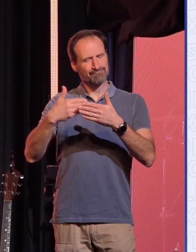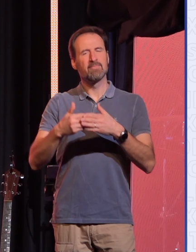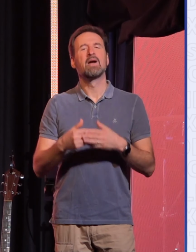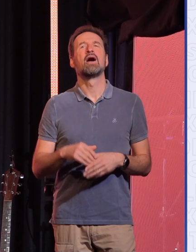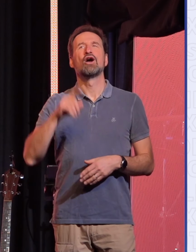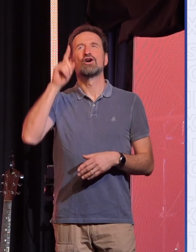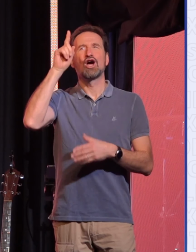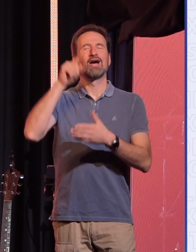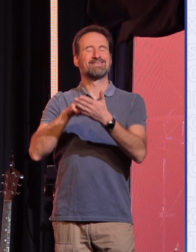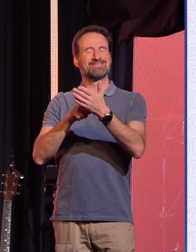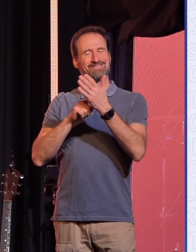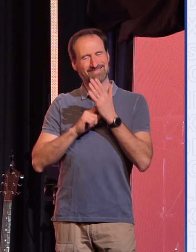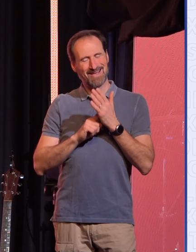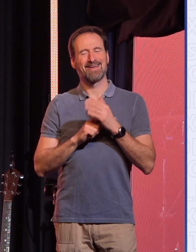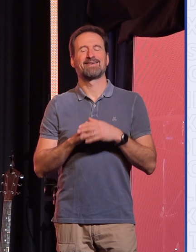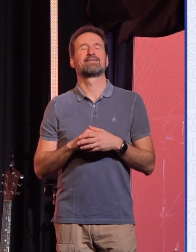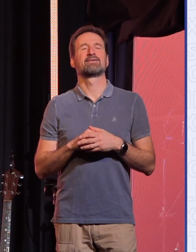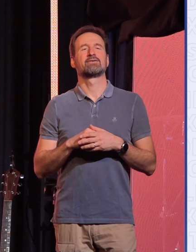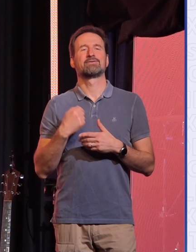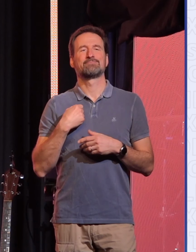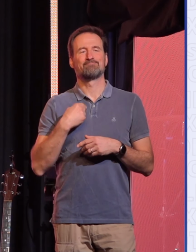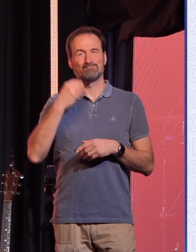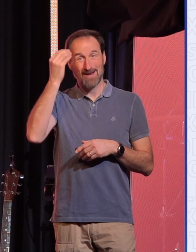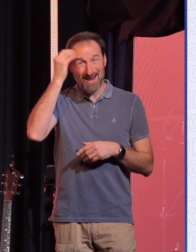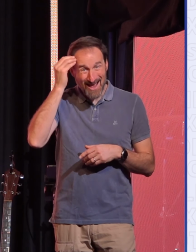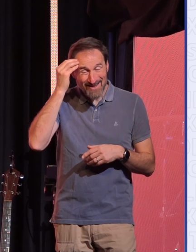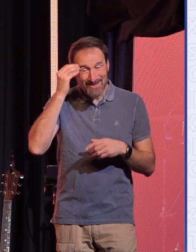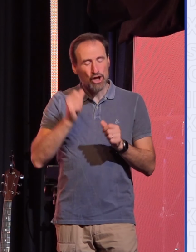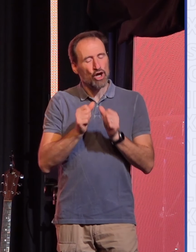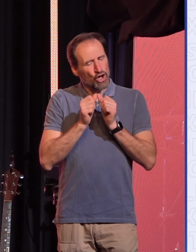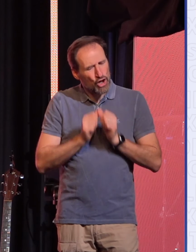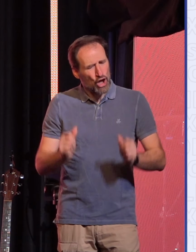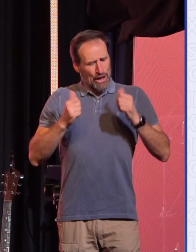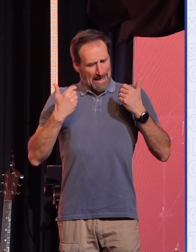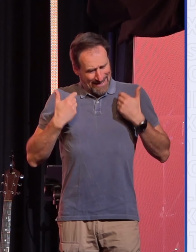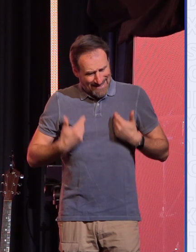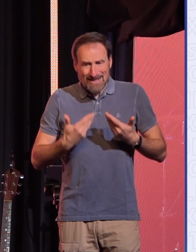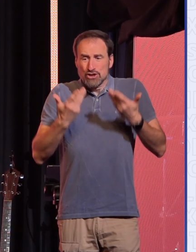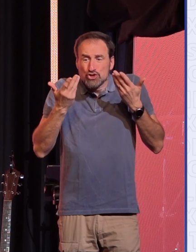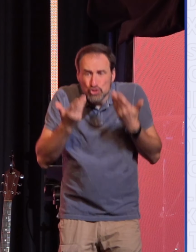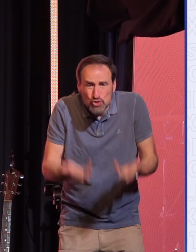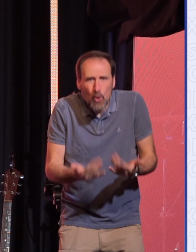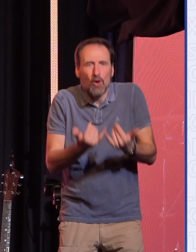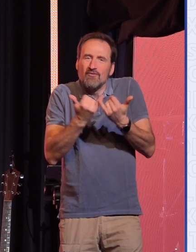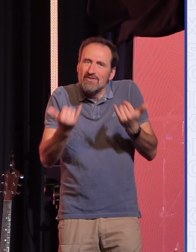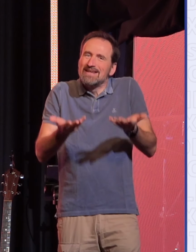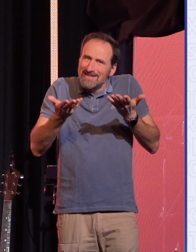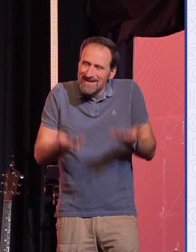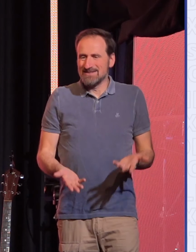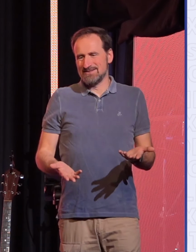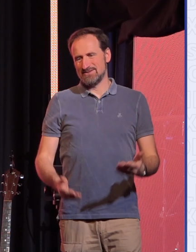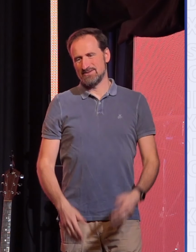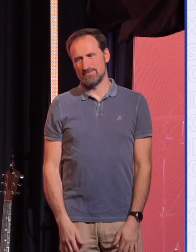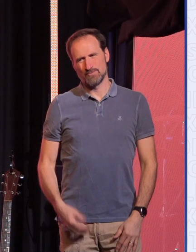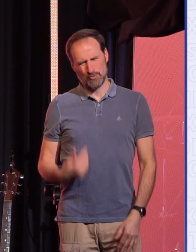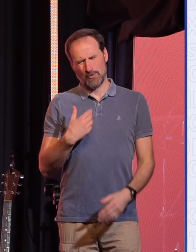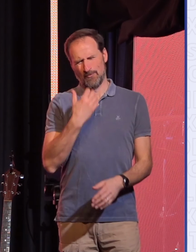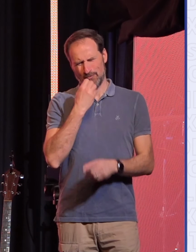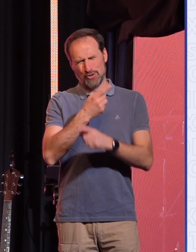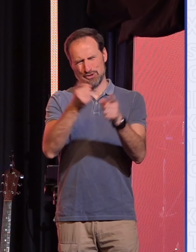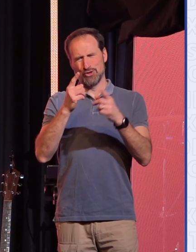zu sein in der Situation, wo wir sind. Und wenn es eine Sache ist, die du heute mitnimmst, dann nimm das mit. Lerne, glücklich